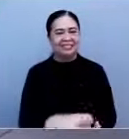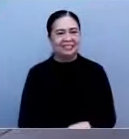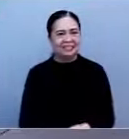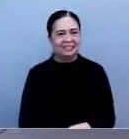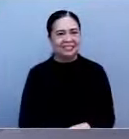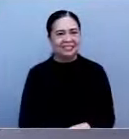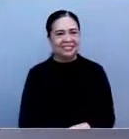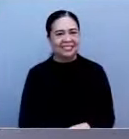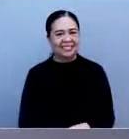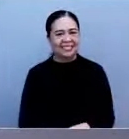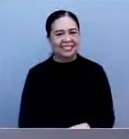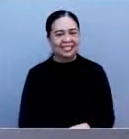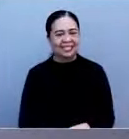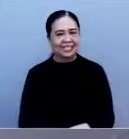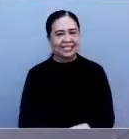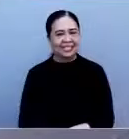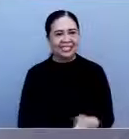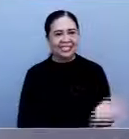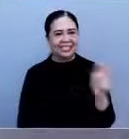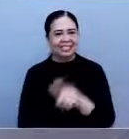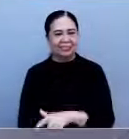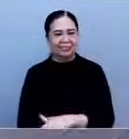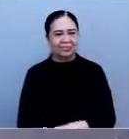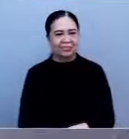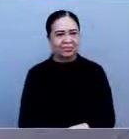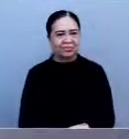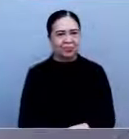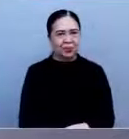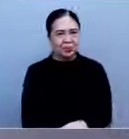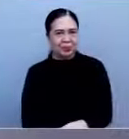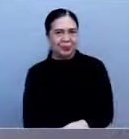Pocha. Game, Pocha. Si Pocha naman, si Pocha. Hoy!